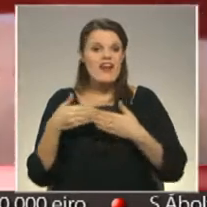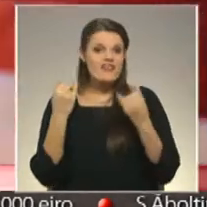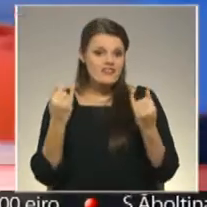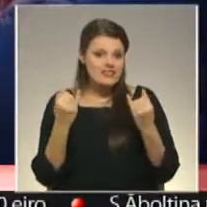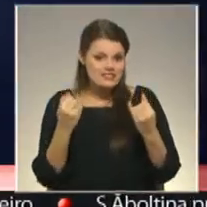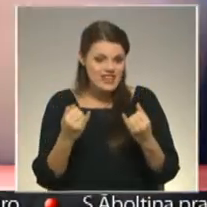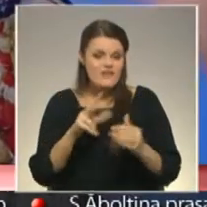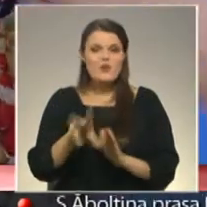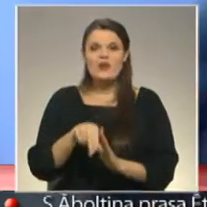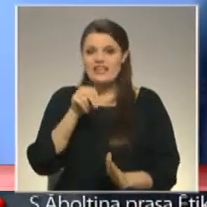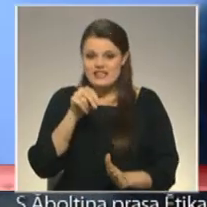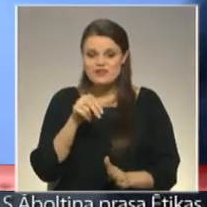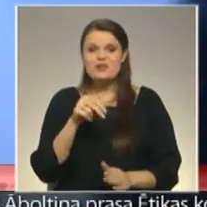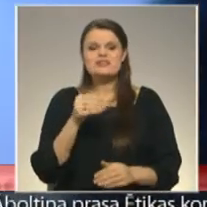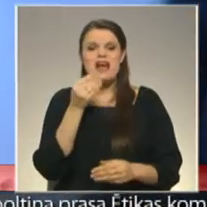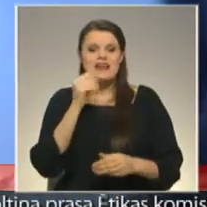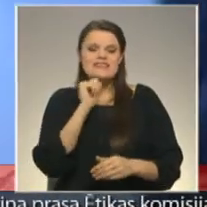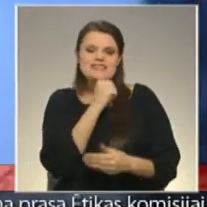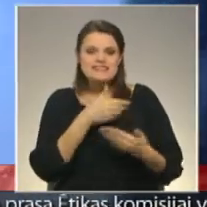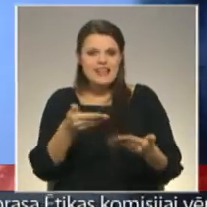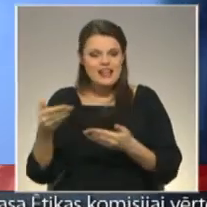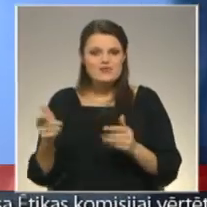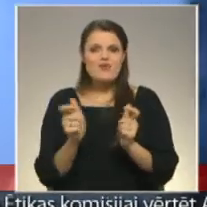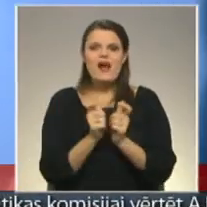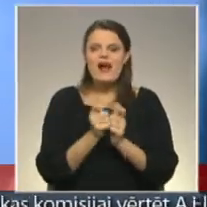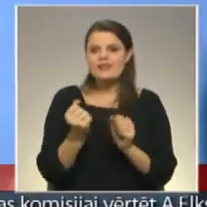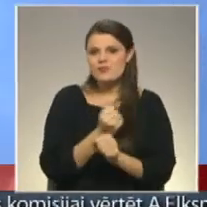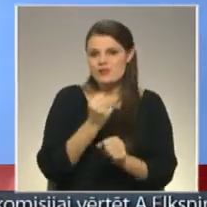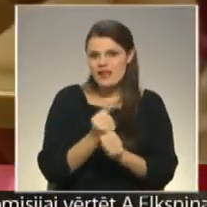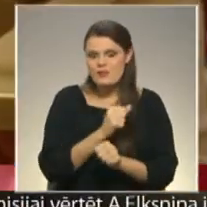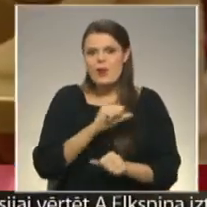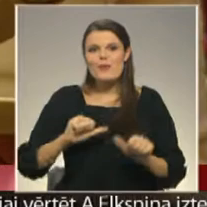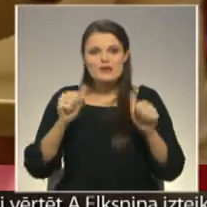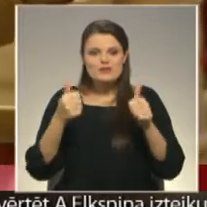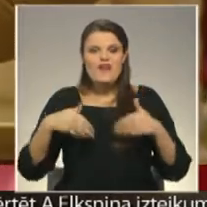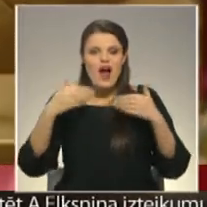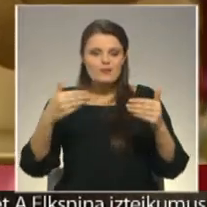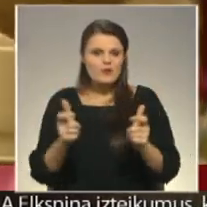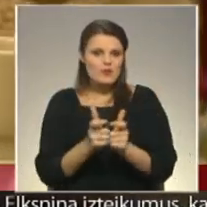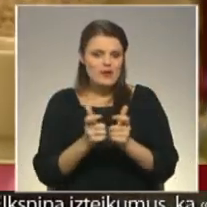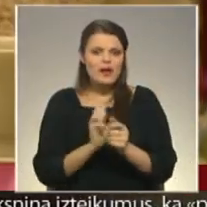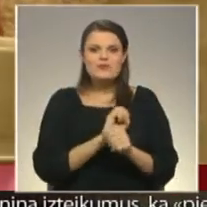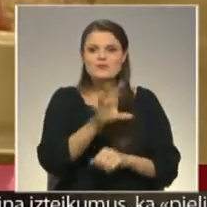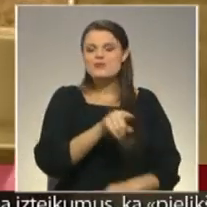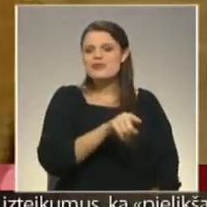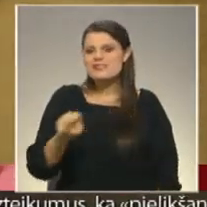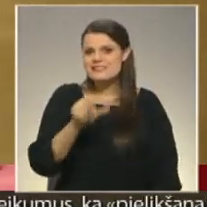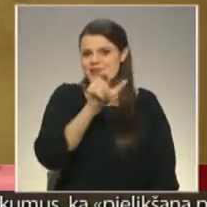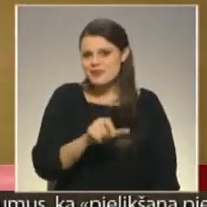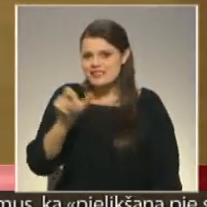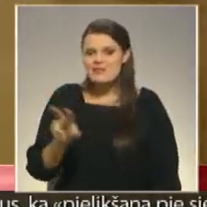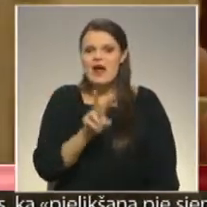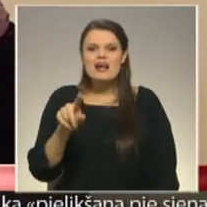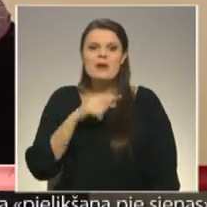dāvaniņu, tad seko izloze ar cienastu un kartiņu darbnīcu. Paši izveidotās apsveikuma kartītes viņas sūtīs tiem cilvēkiem, kam grib